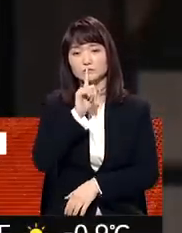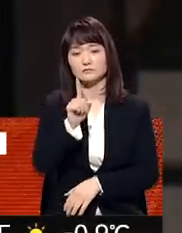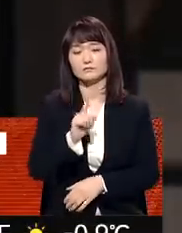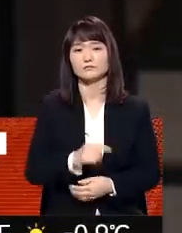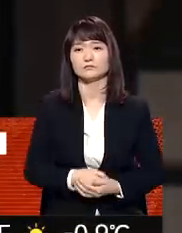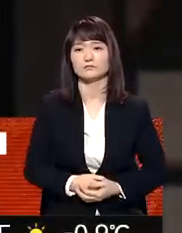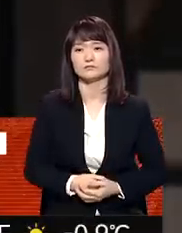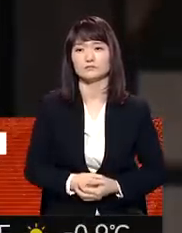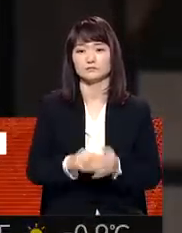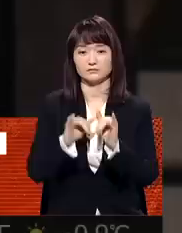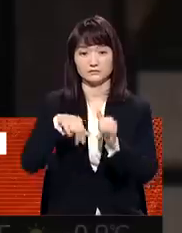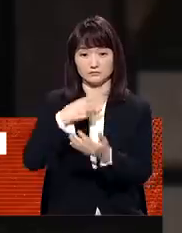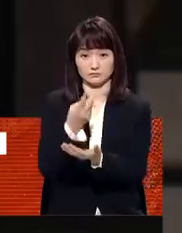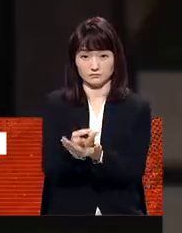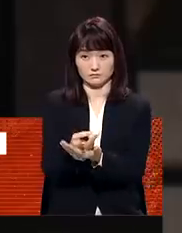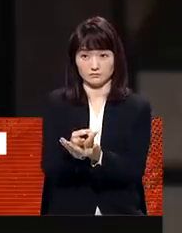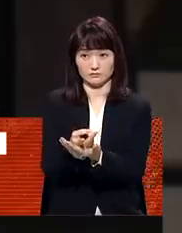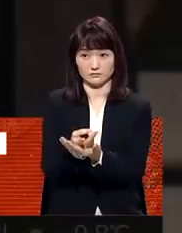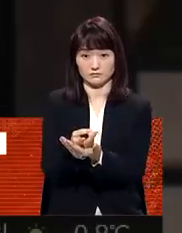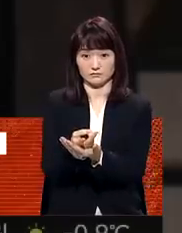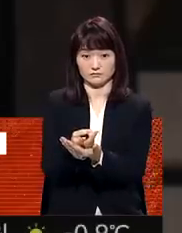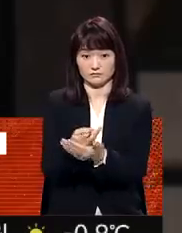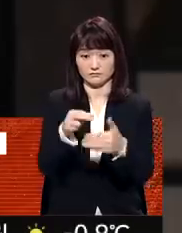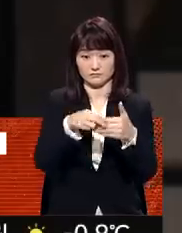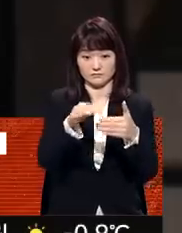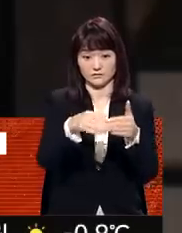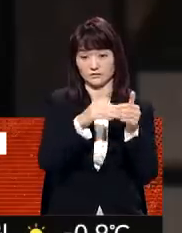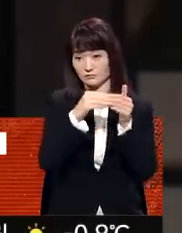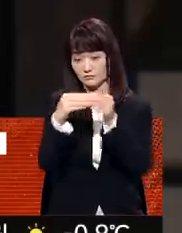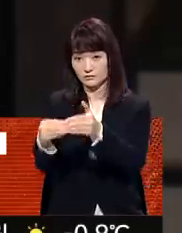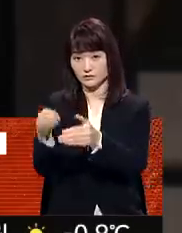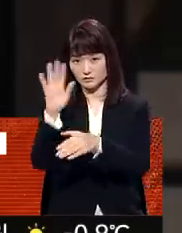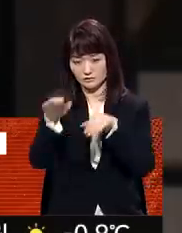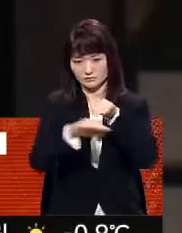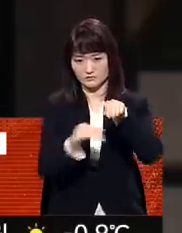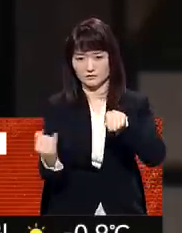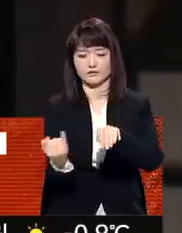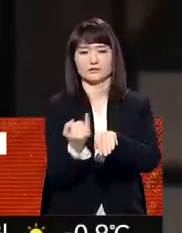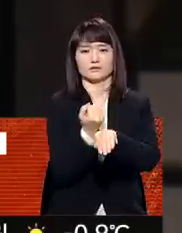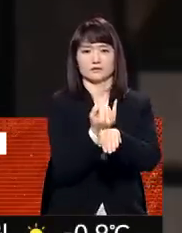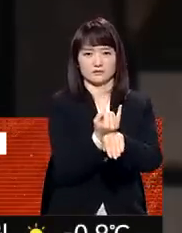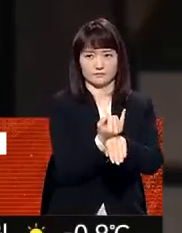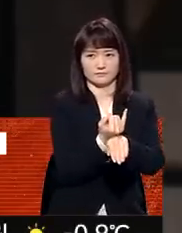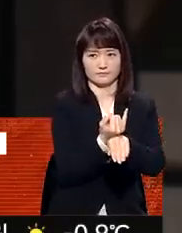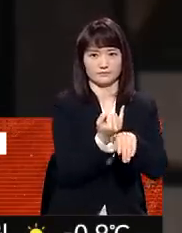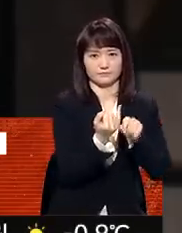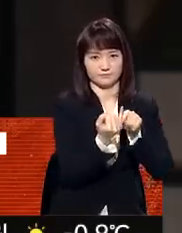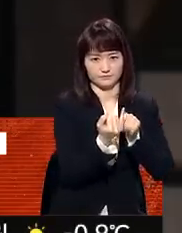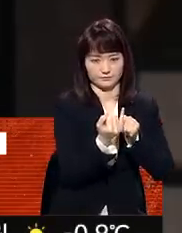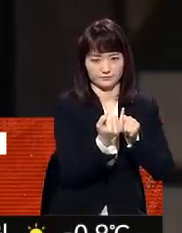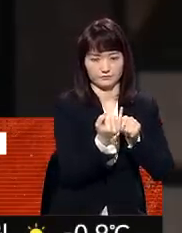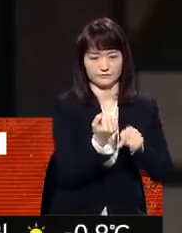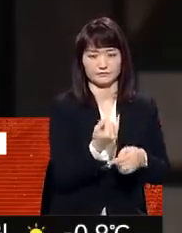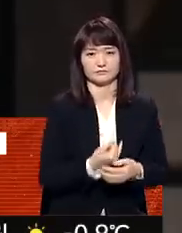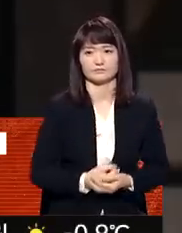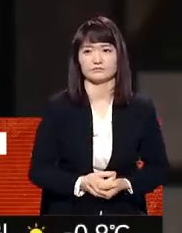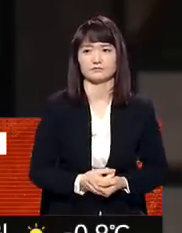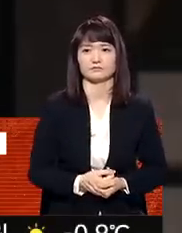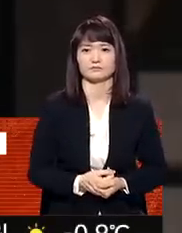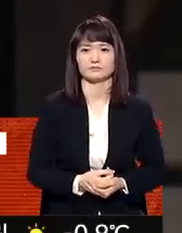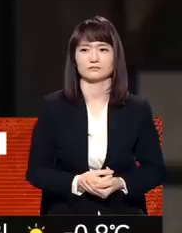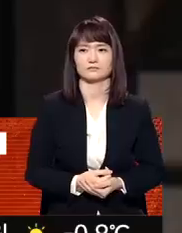있는가 하면 사람이 쓰러졌으면 그 사람을 병원으로 가야 되는데 자동차 안에 그 판례 문구 그냥 뒤로 조금 말씀을